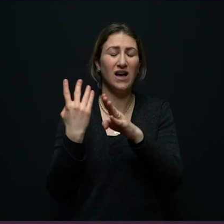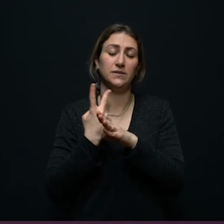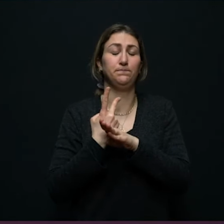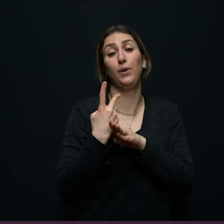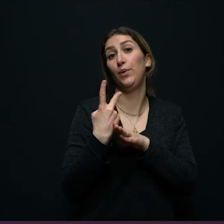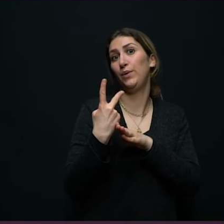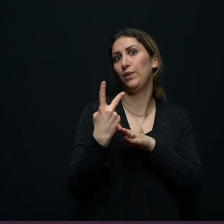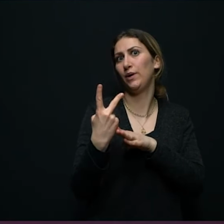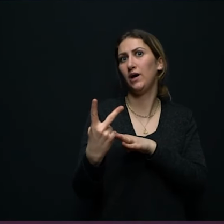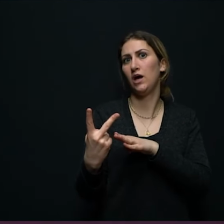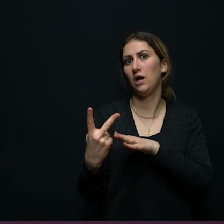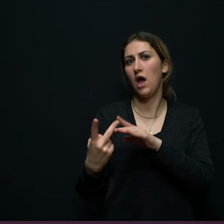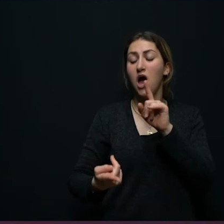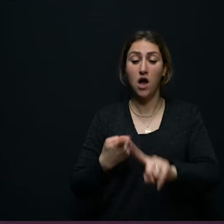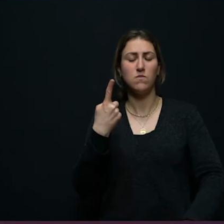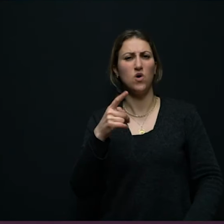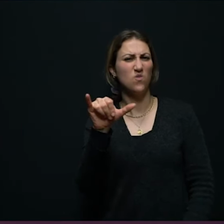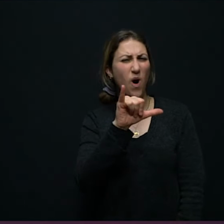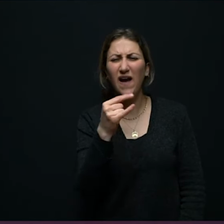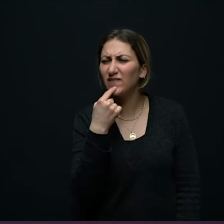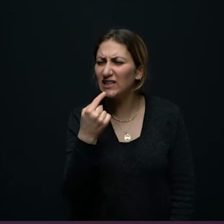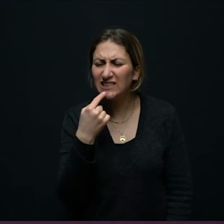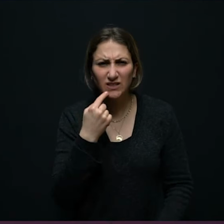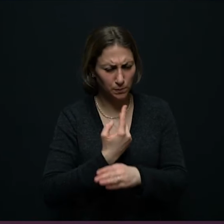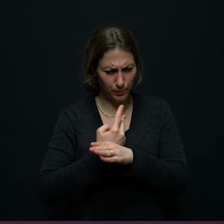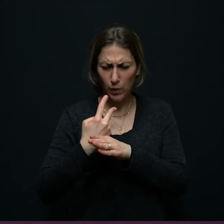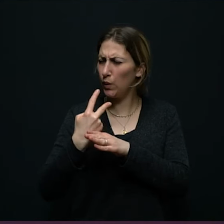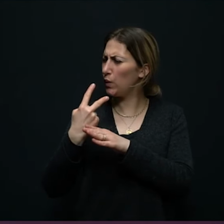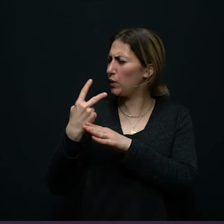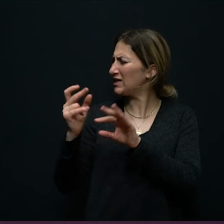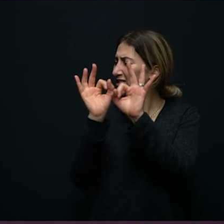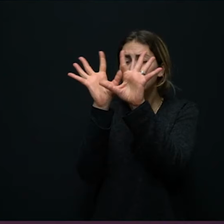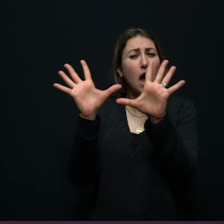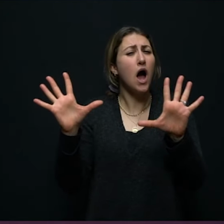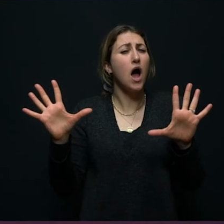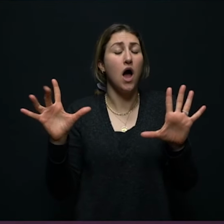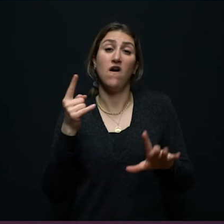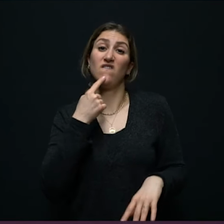qui dit sainteté dit victoire sur le péché